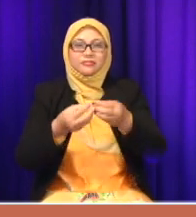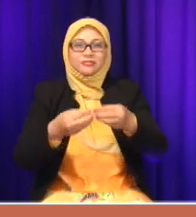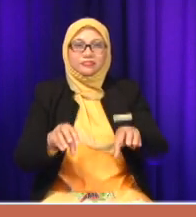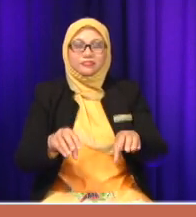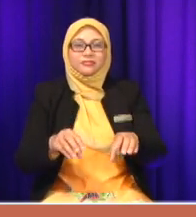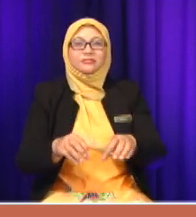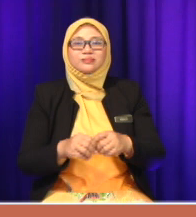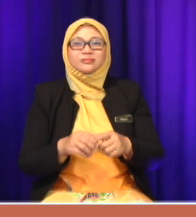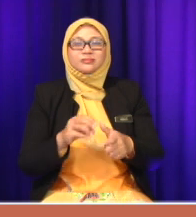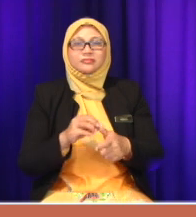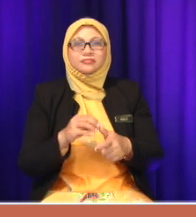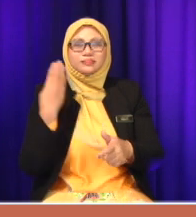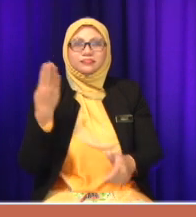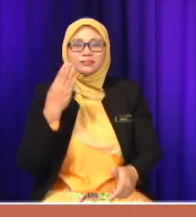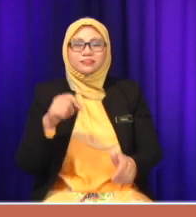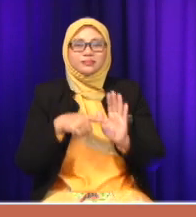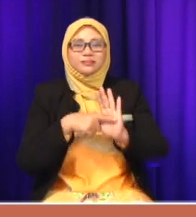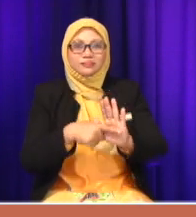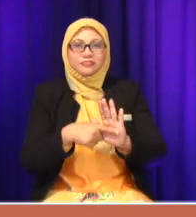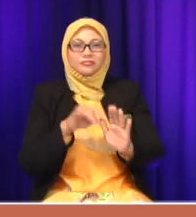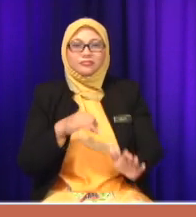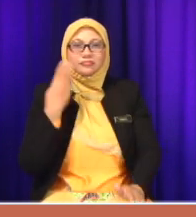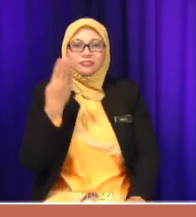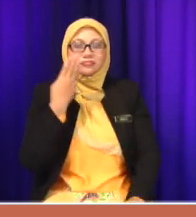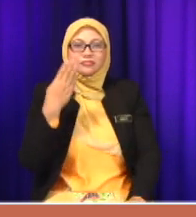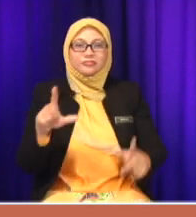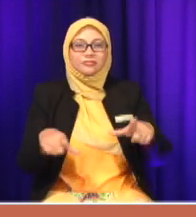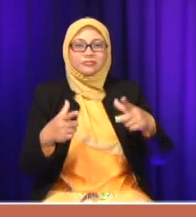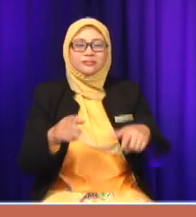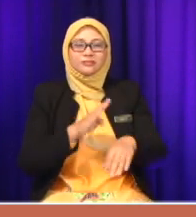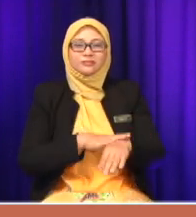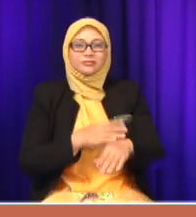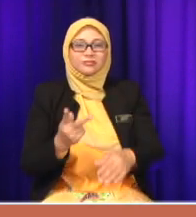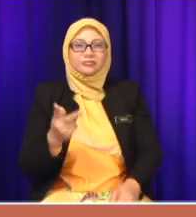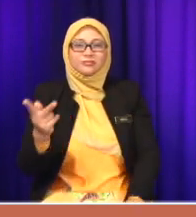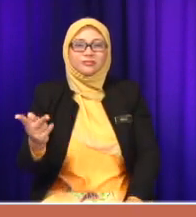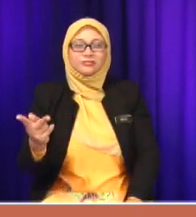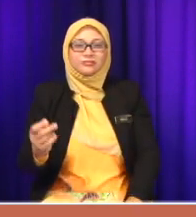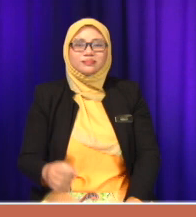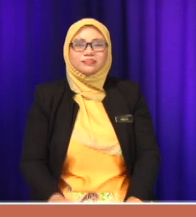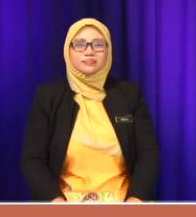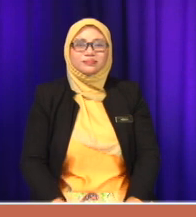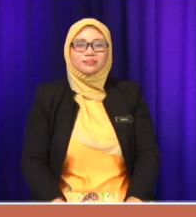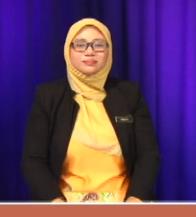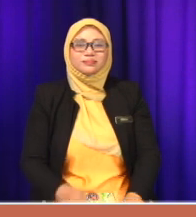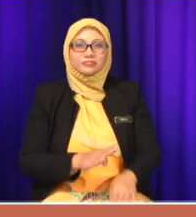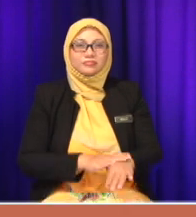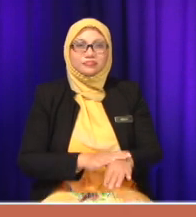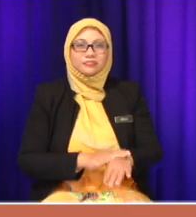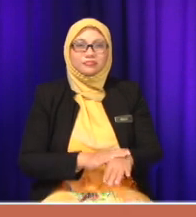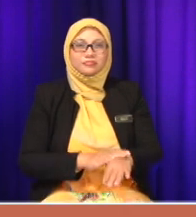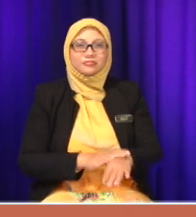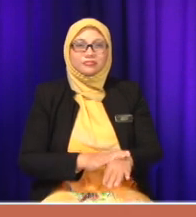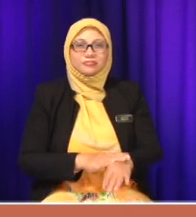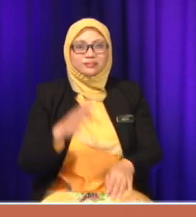kerosakan biasa berlaku pada pada komponen baik contoh komponen yang terdapat pada bahagian kepala silinder ni kita ada bahagian contohnya